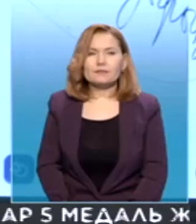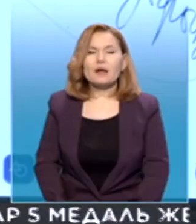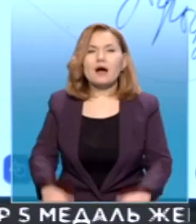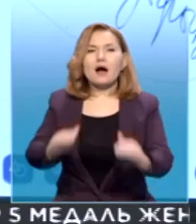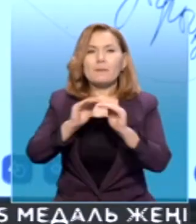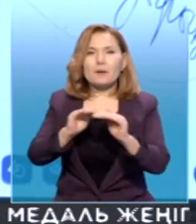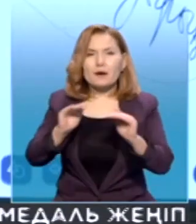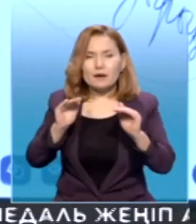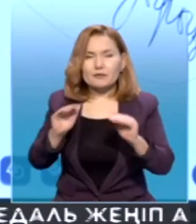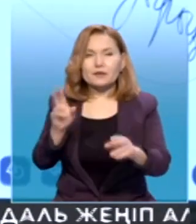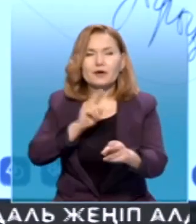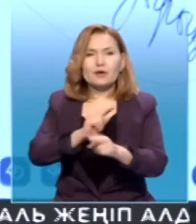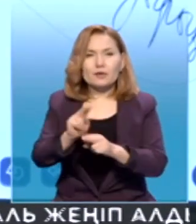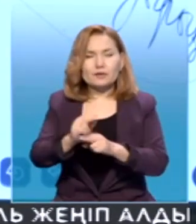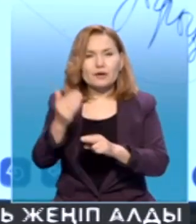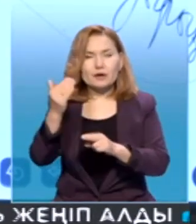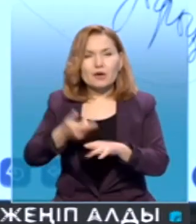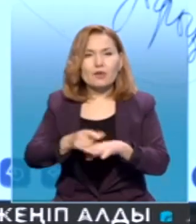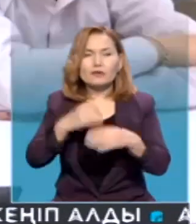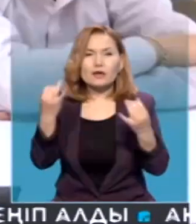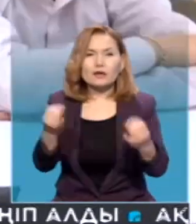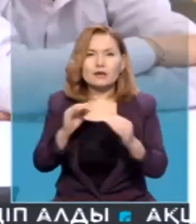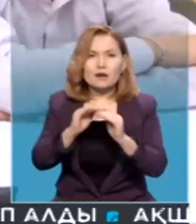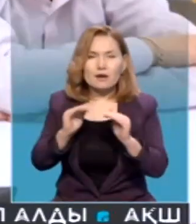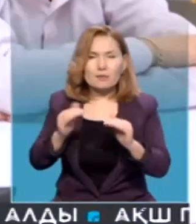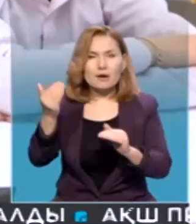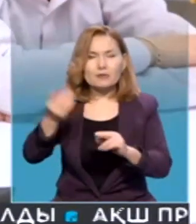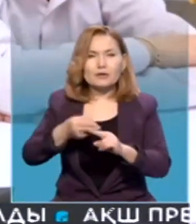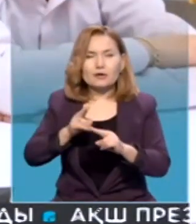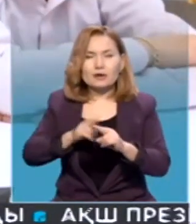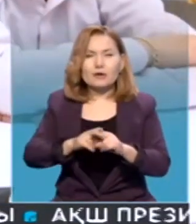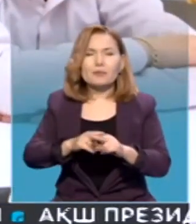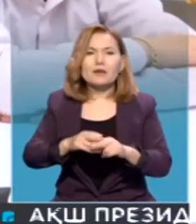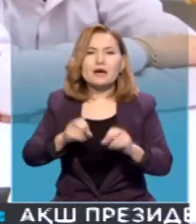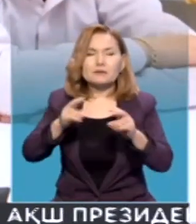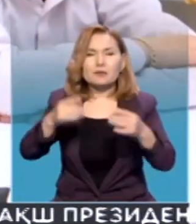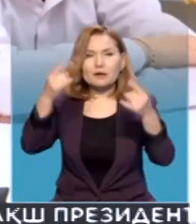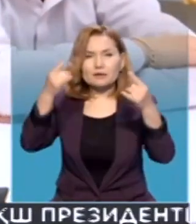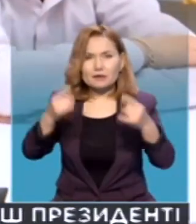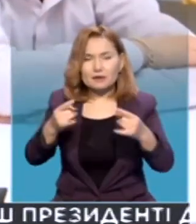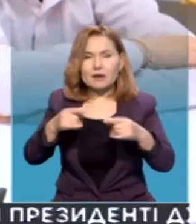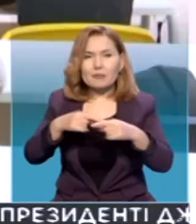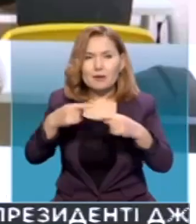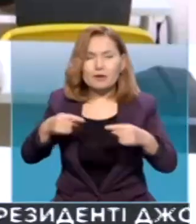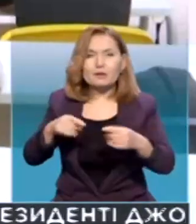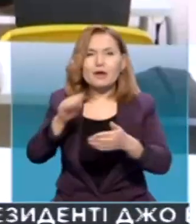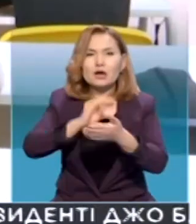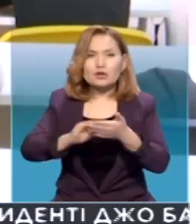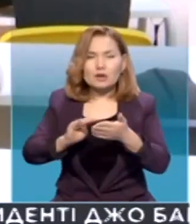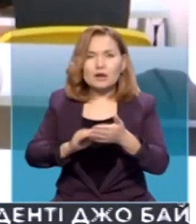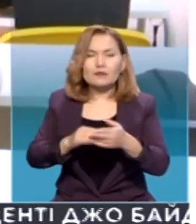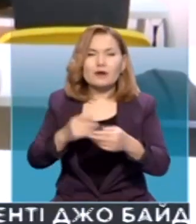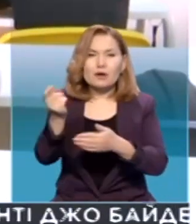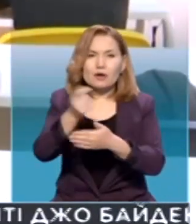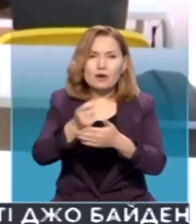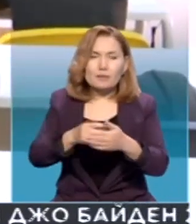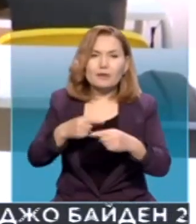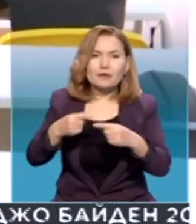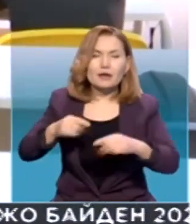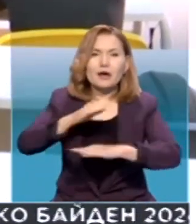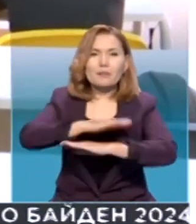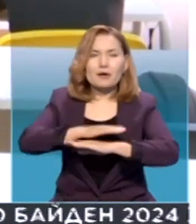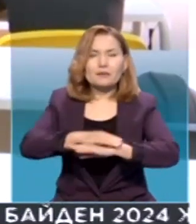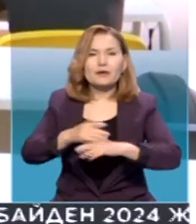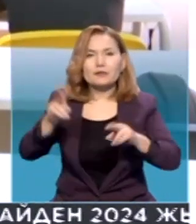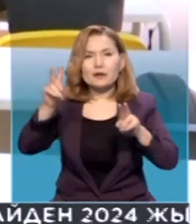Балалардың сабаққа деген ынтасын арттырып, қызығушылығын тудырған дүниенің бірі смарт тақталар. Мұнда тек жазып сызып қана қоймай, пәндер бойынша өтетін